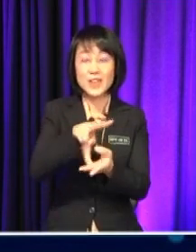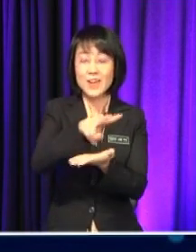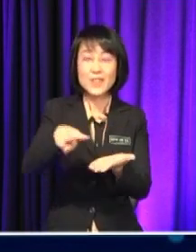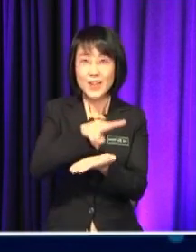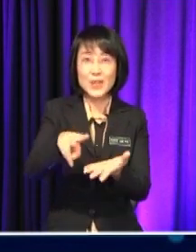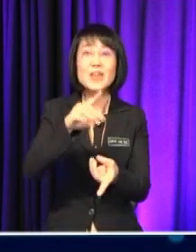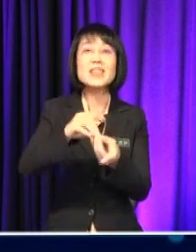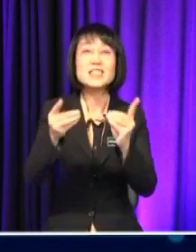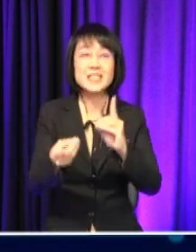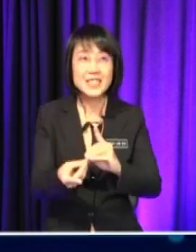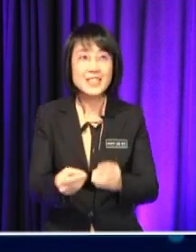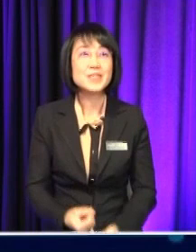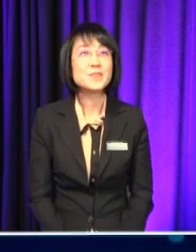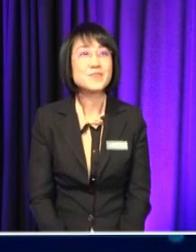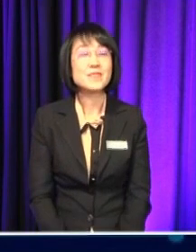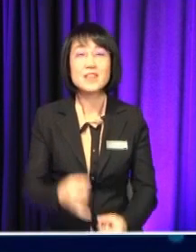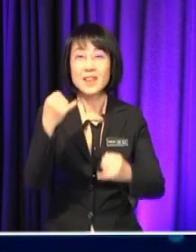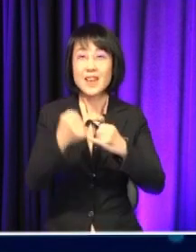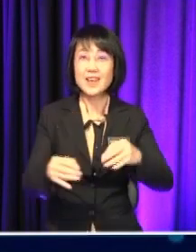dan simbol yang terakhir